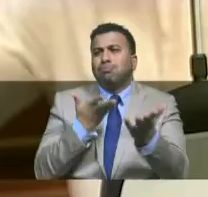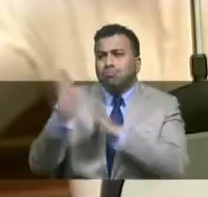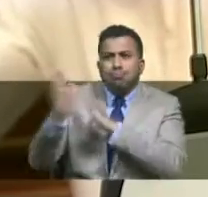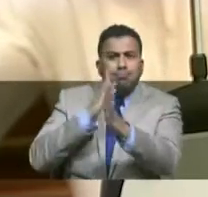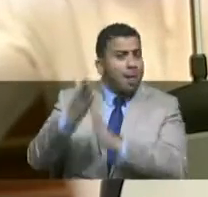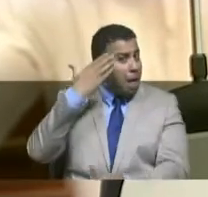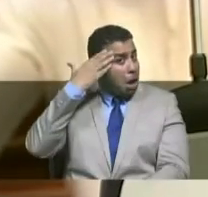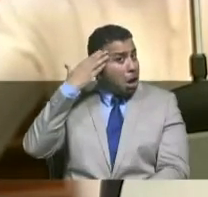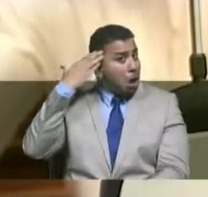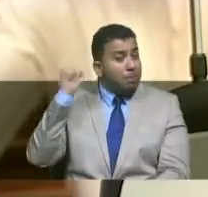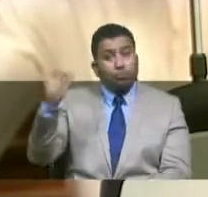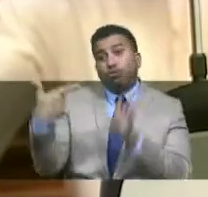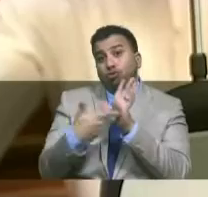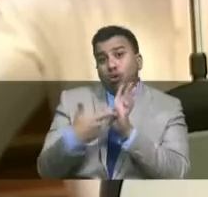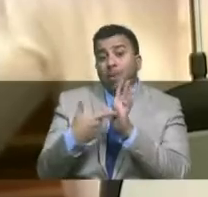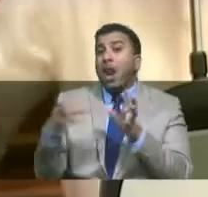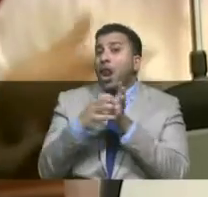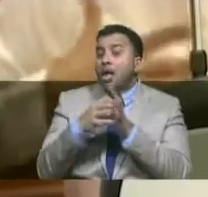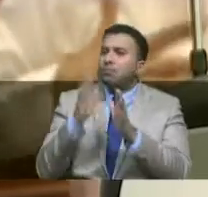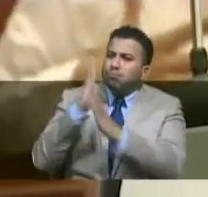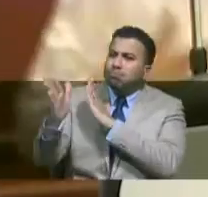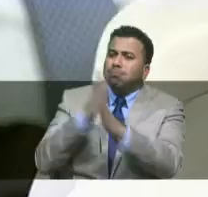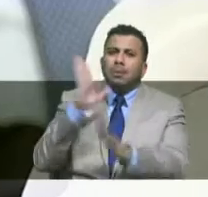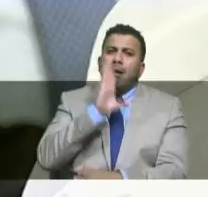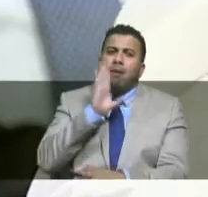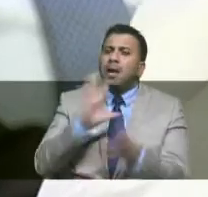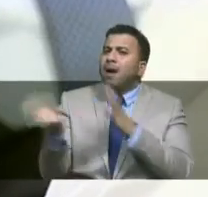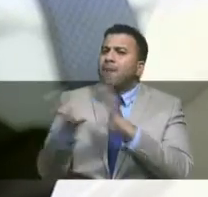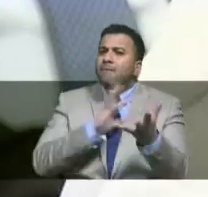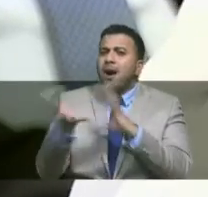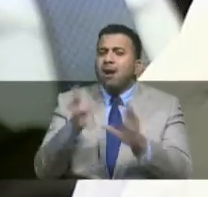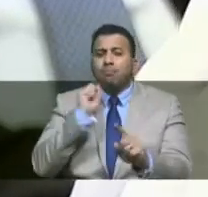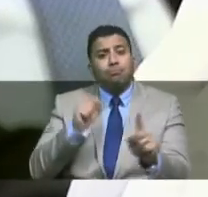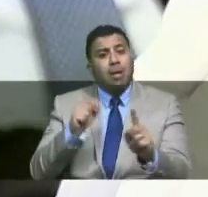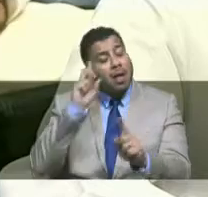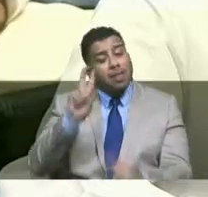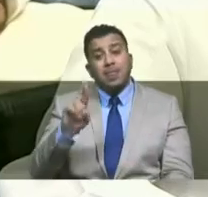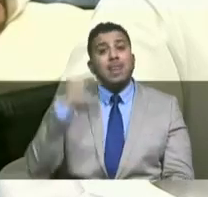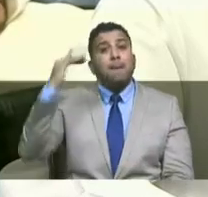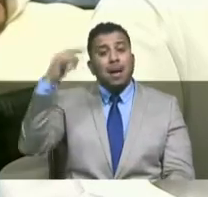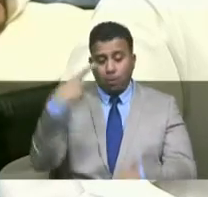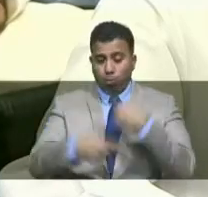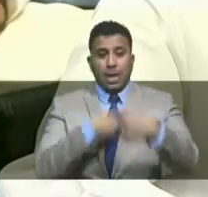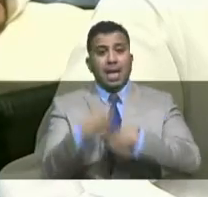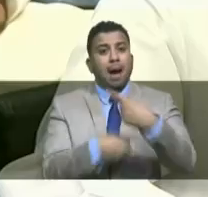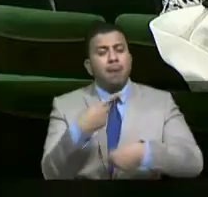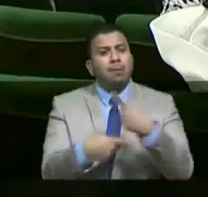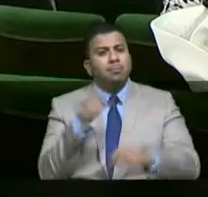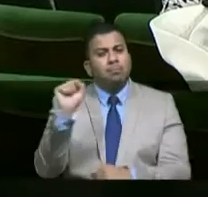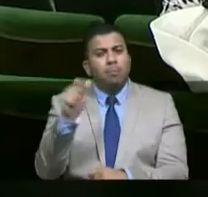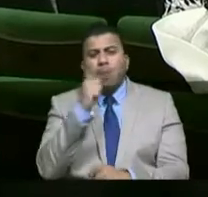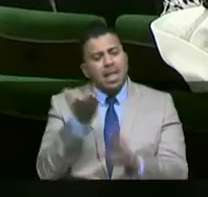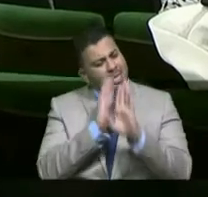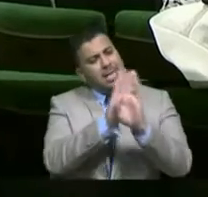وتأسيس الشراكة المجتمعية، تساهم في تحقيق التنمية المستدامة، وأيضا إلى دعم أواصر التعاون